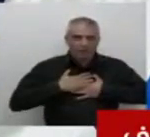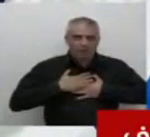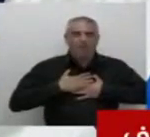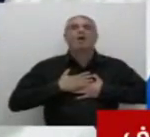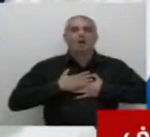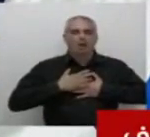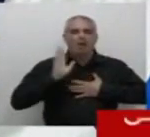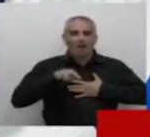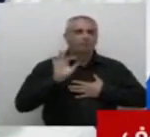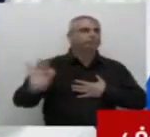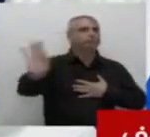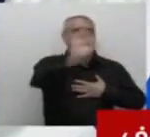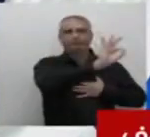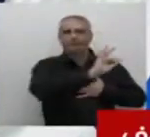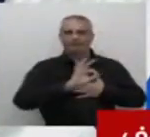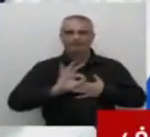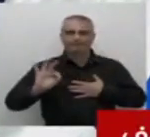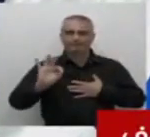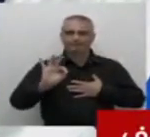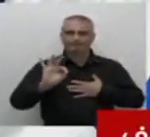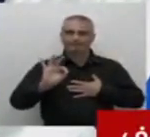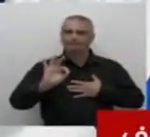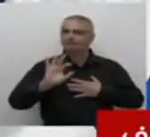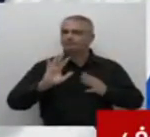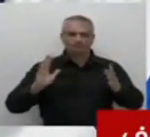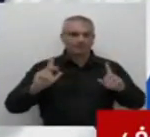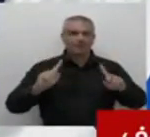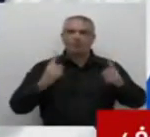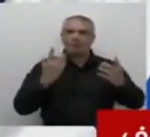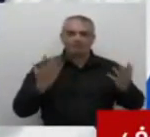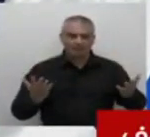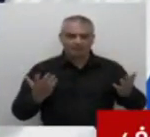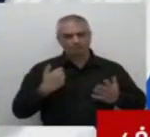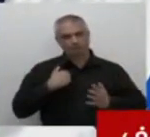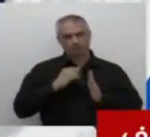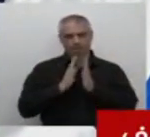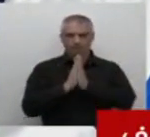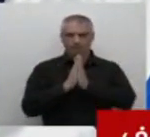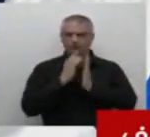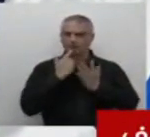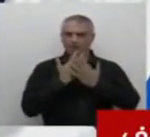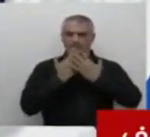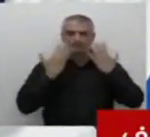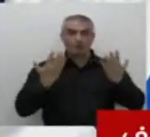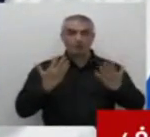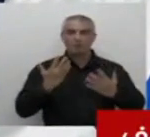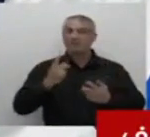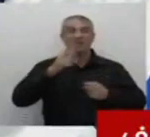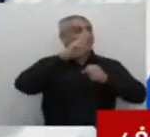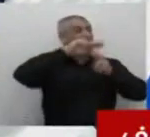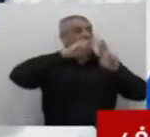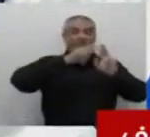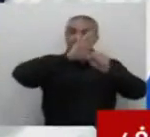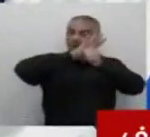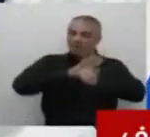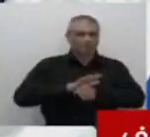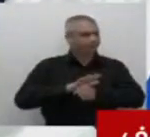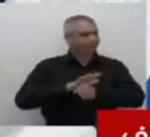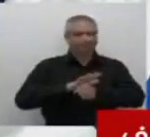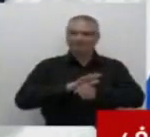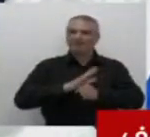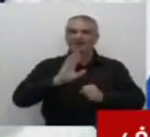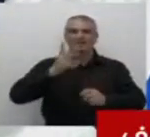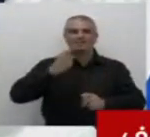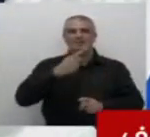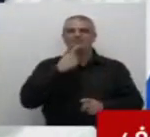اجلنا ولكن ايضا من اجلكم وبكل الاحوال لا